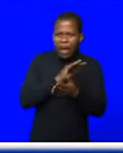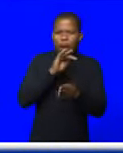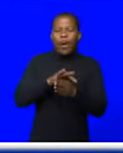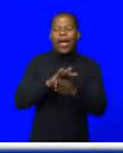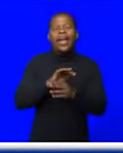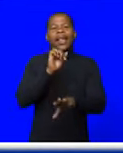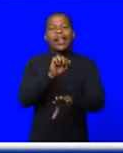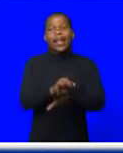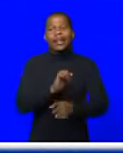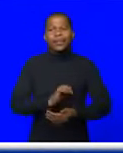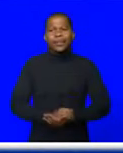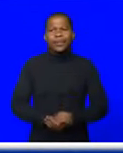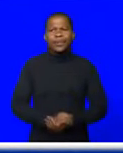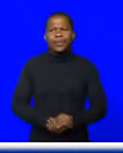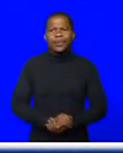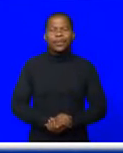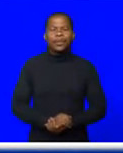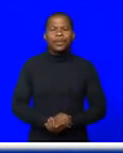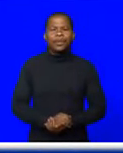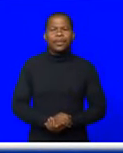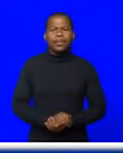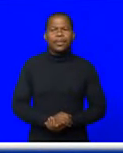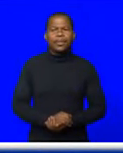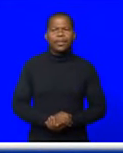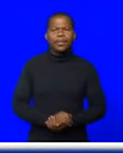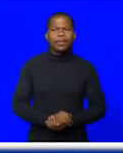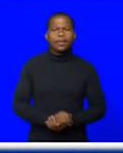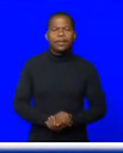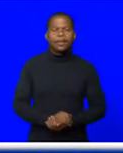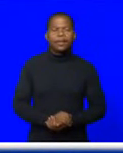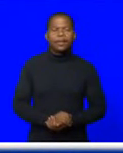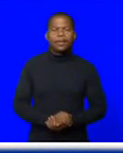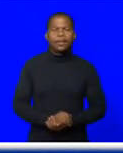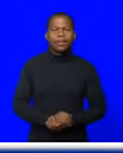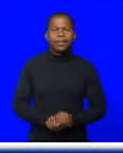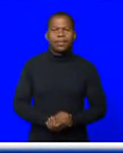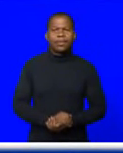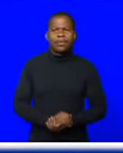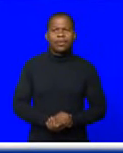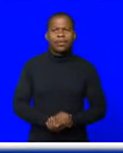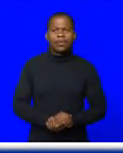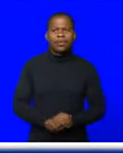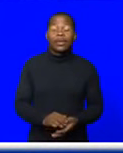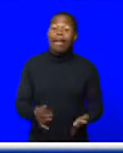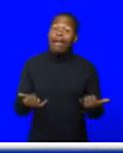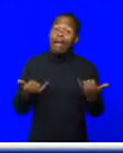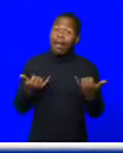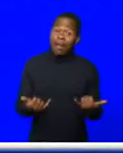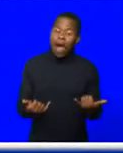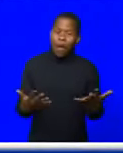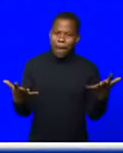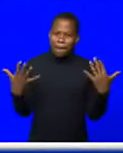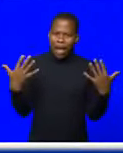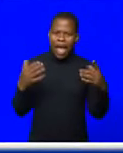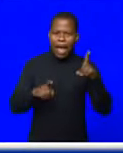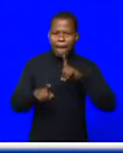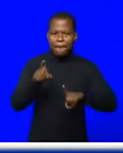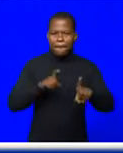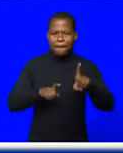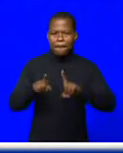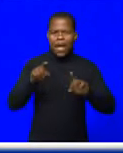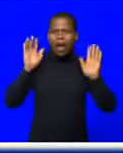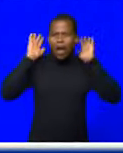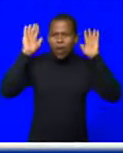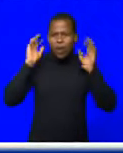Tindzabeni Eswatini TV kubika sifiso nxumalo ngina simuva shongwe sisenhlangano Ngwane lo muhle lesikhathi samanje